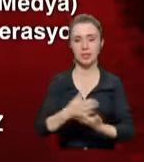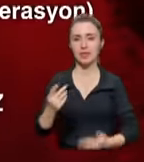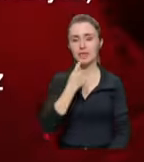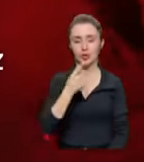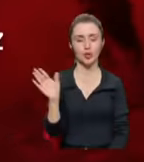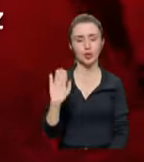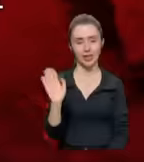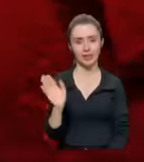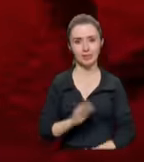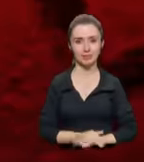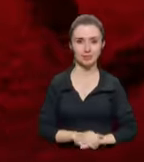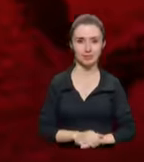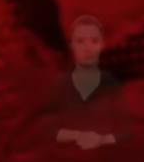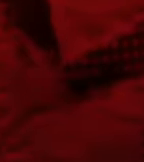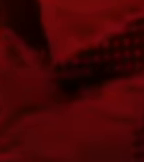diliyorum